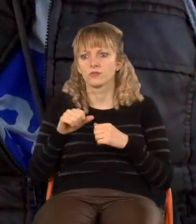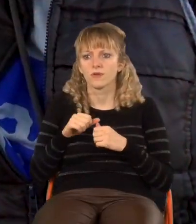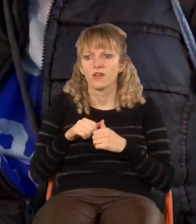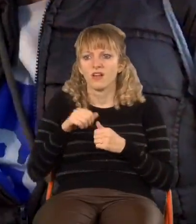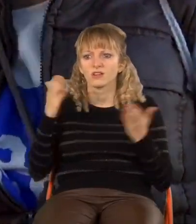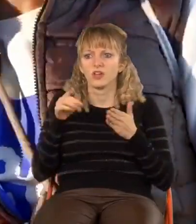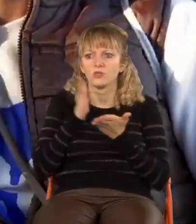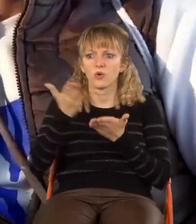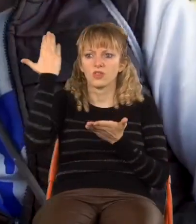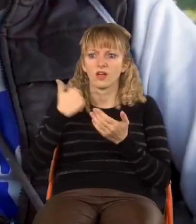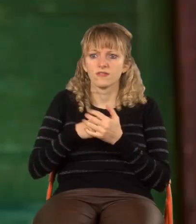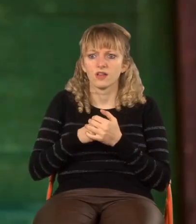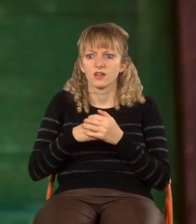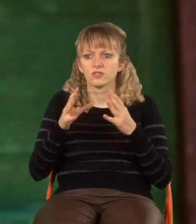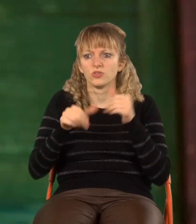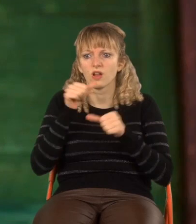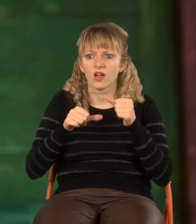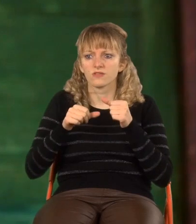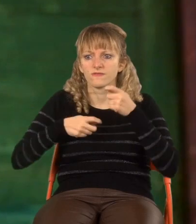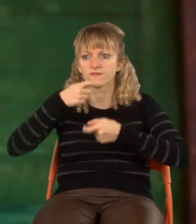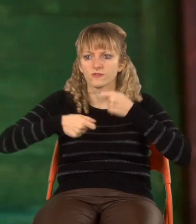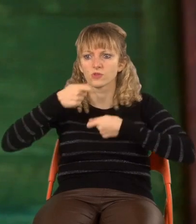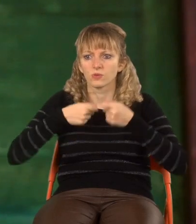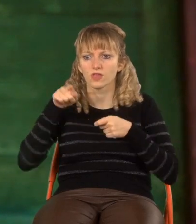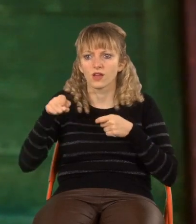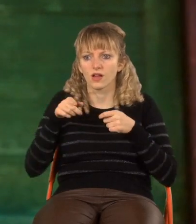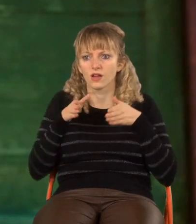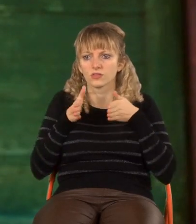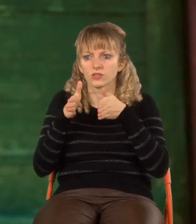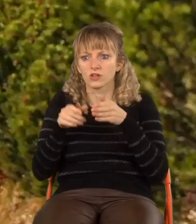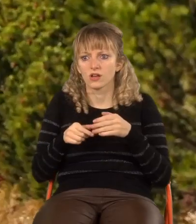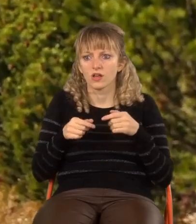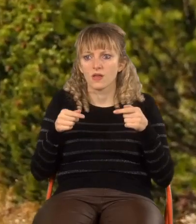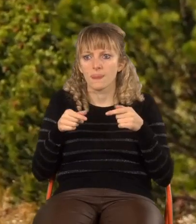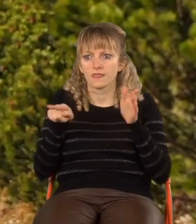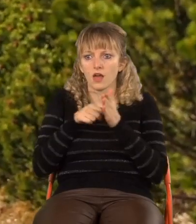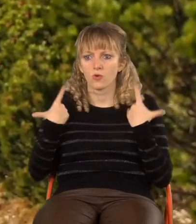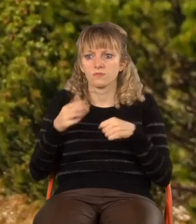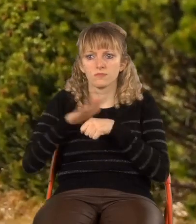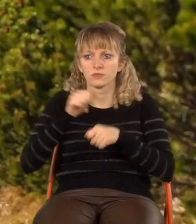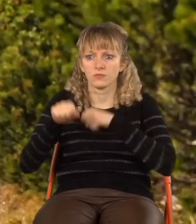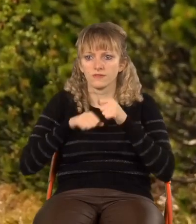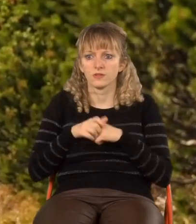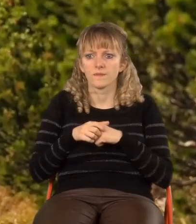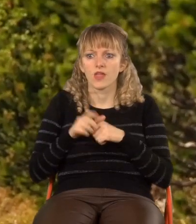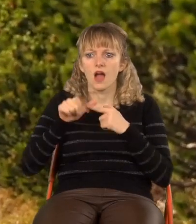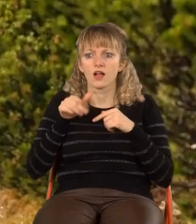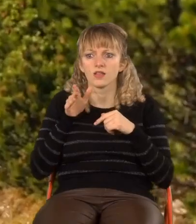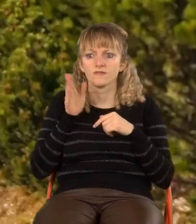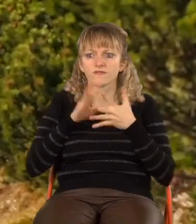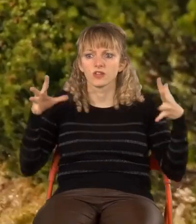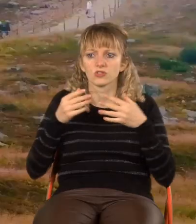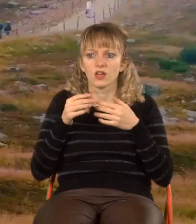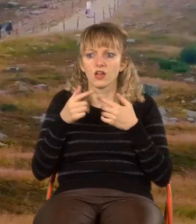lat funkcjonuje taka ścieżka dostosowana do potrzeb osób niepełnosprawnych,